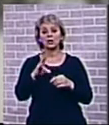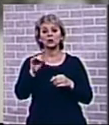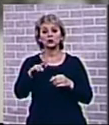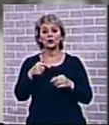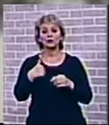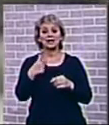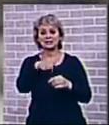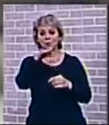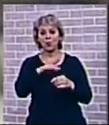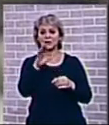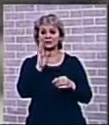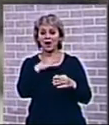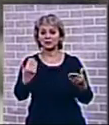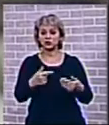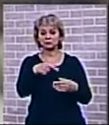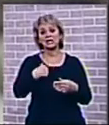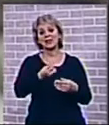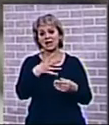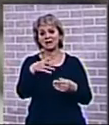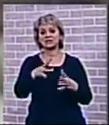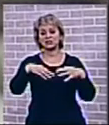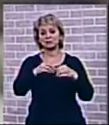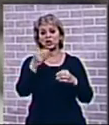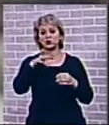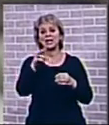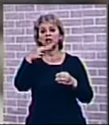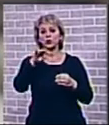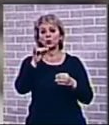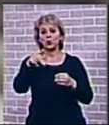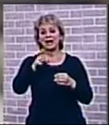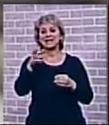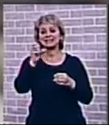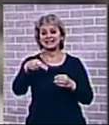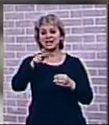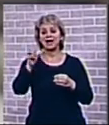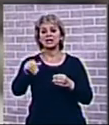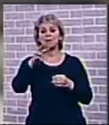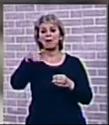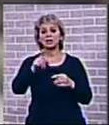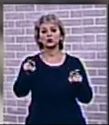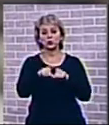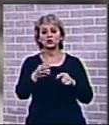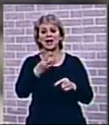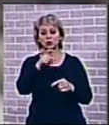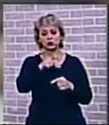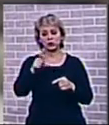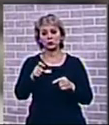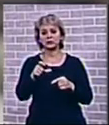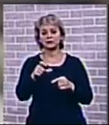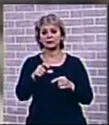Я с ним не мог жить. Мне нравится семья Исаевых. Тетя Юля, дядя Андрей, Макс тоже. Хорошие